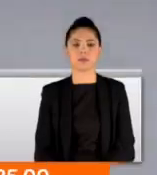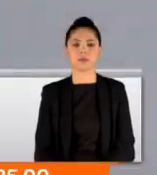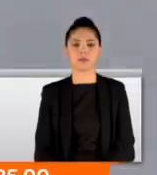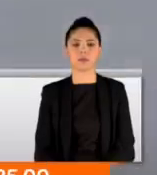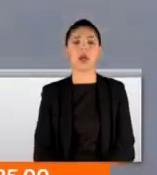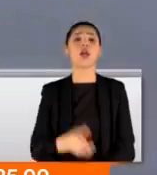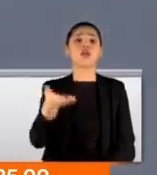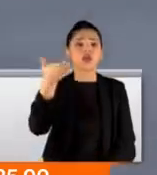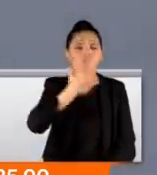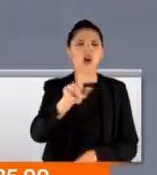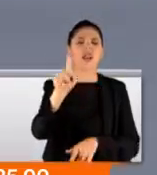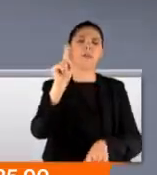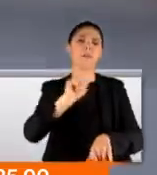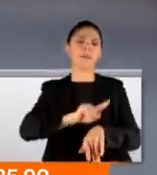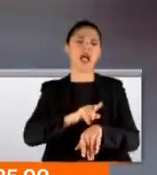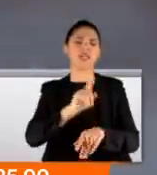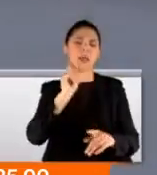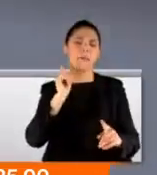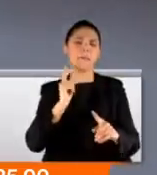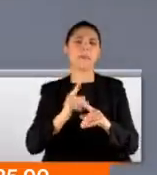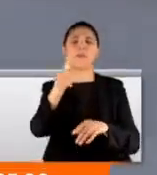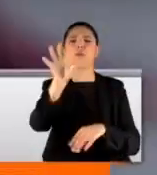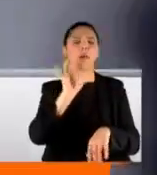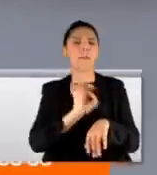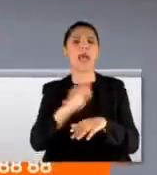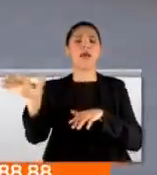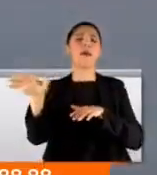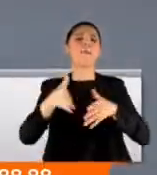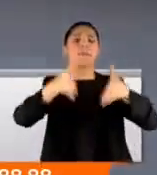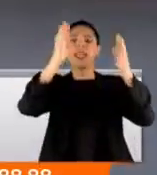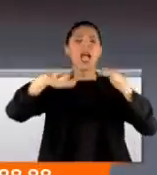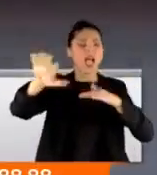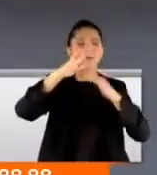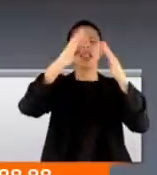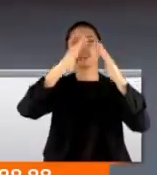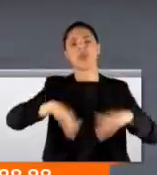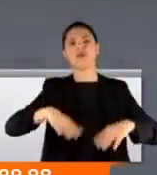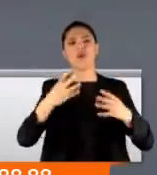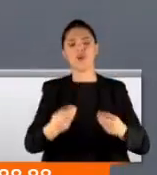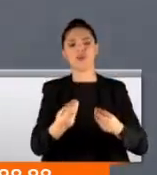Ve çok geçmedi, saniyeler içinde binalar peş peşe yerle bir oldu.